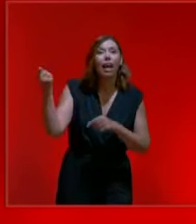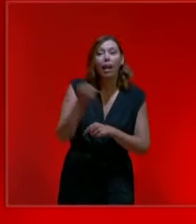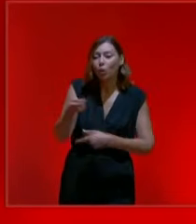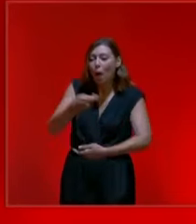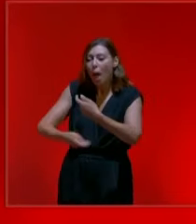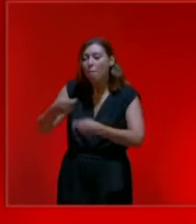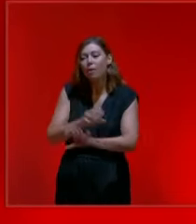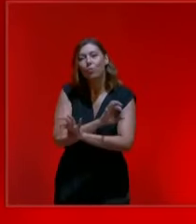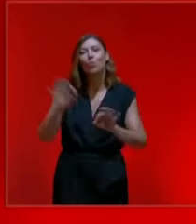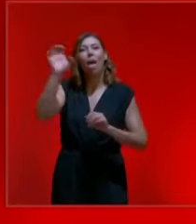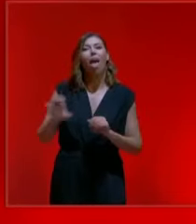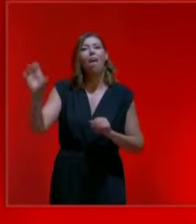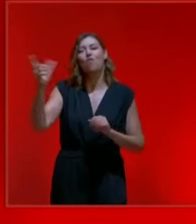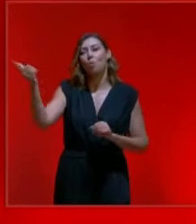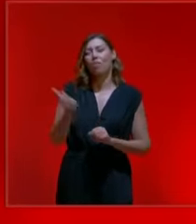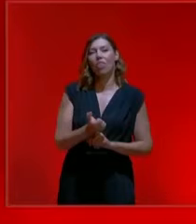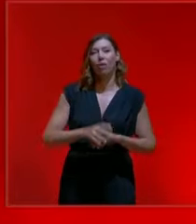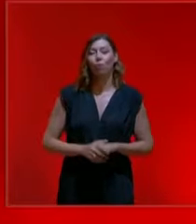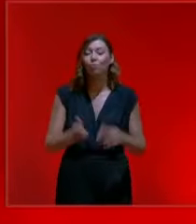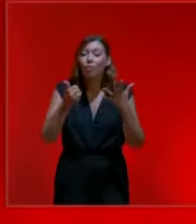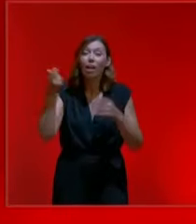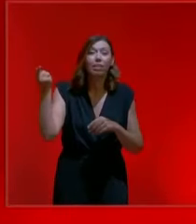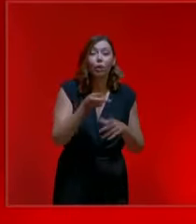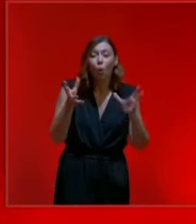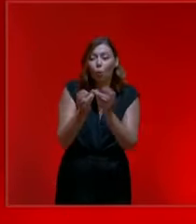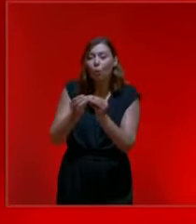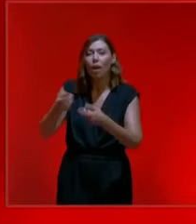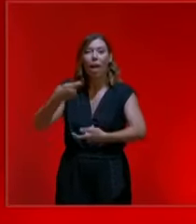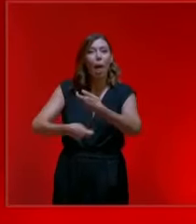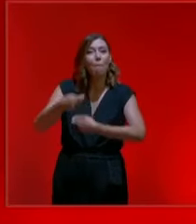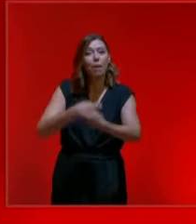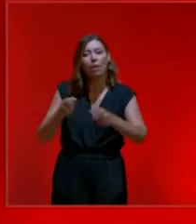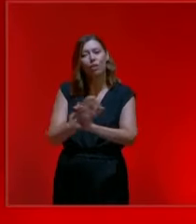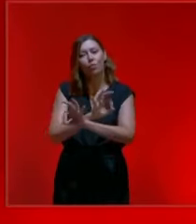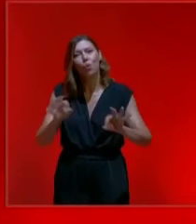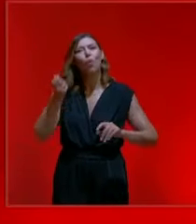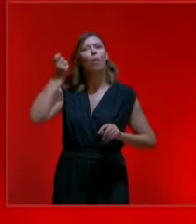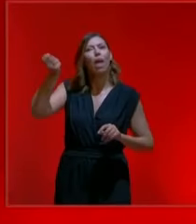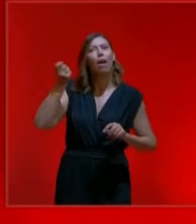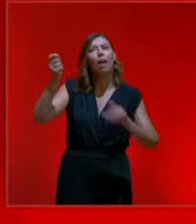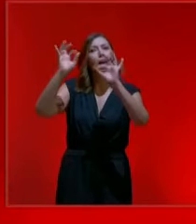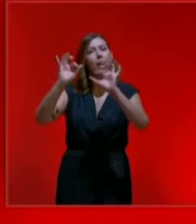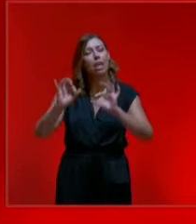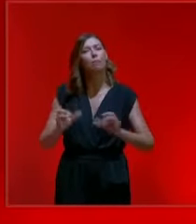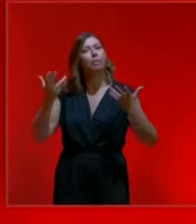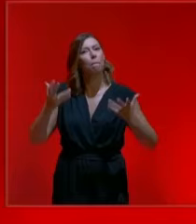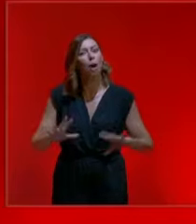το 10% των μικρών και μεσαίων επιχειρήσεων έχουν καταφέρει να ρυθμίσουν τα χρέη τους. Ο